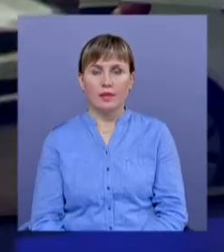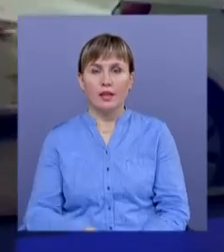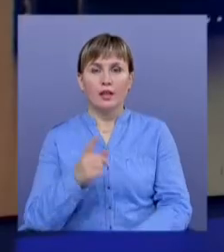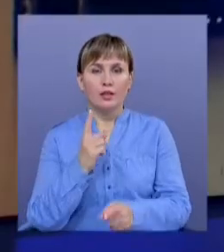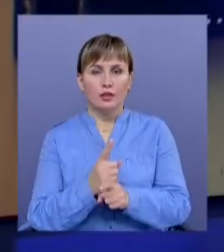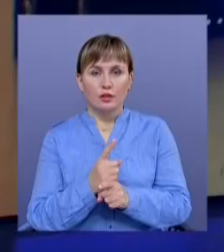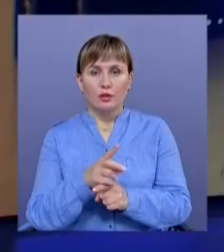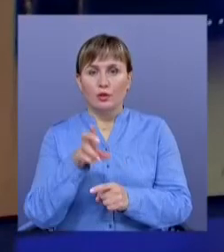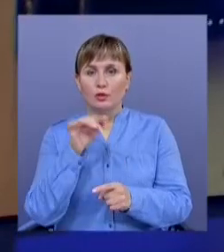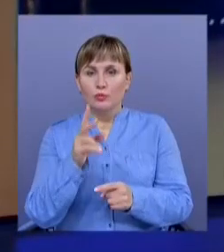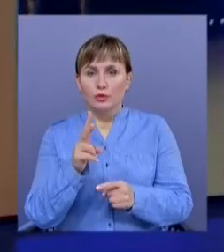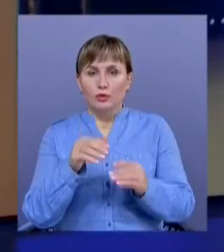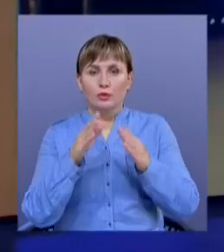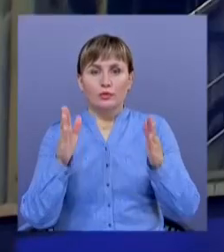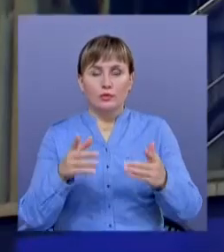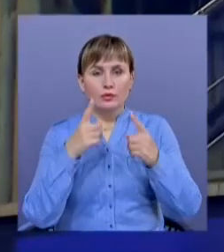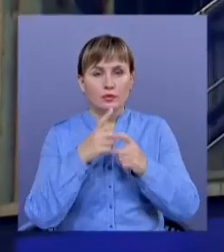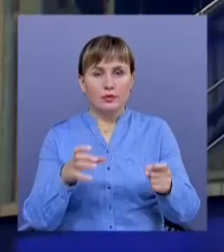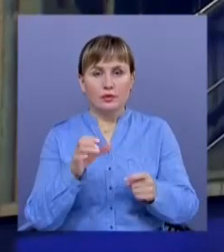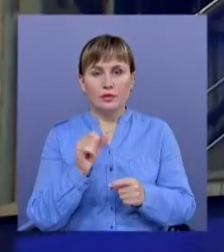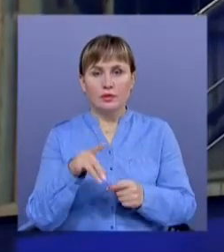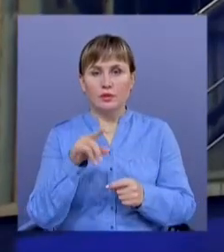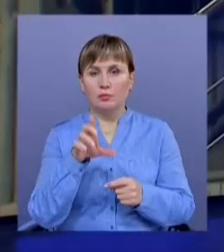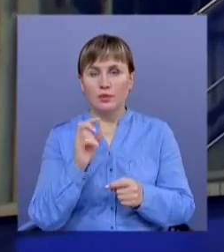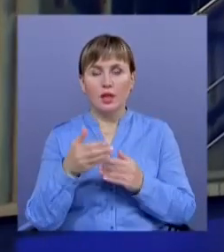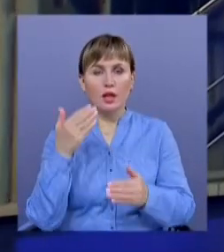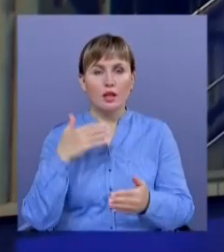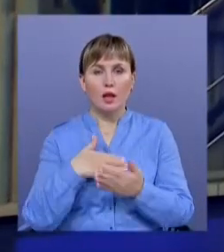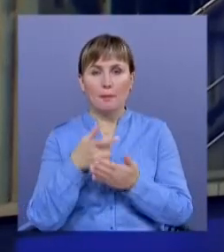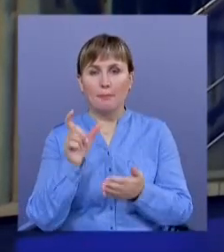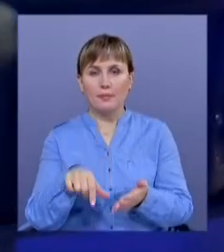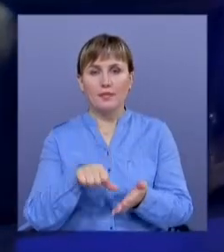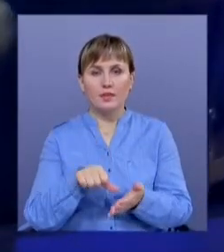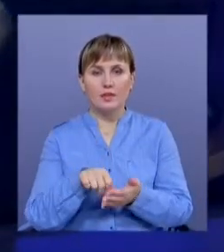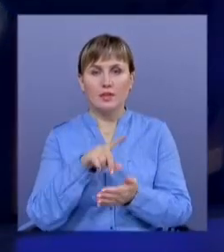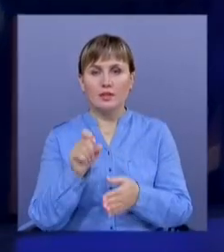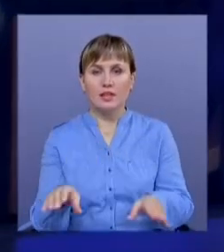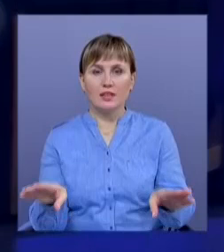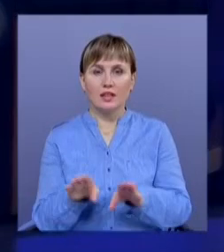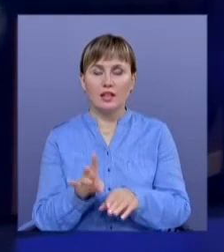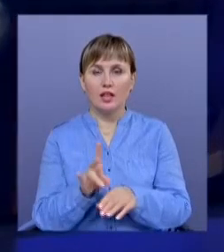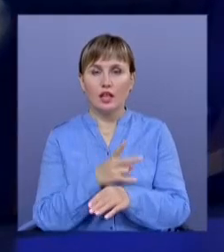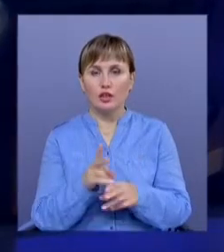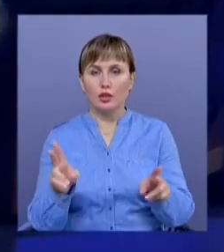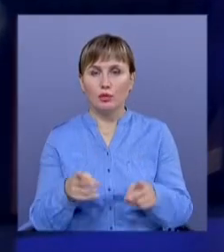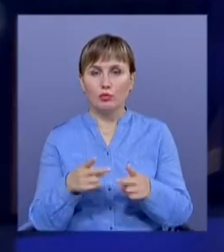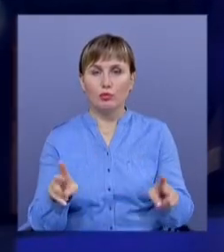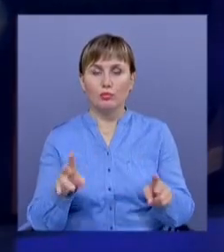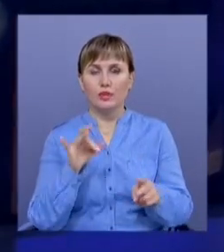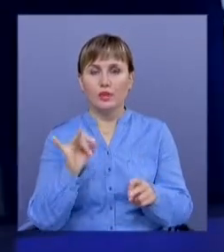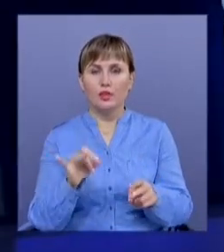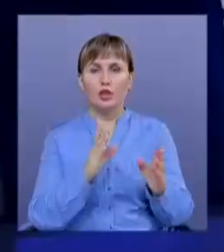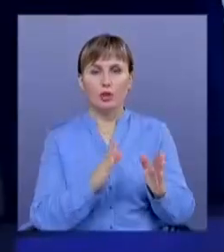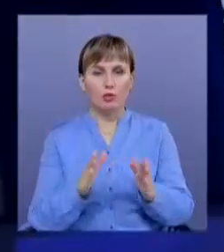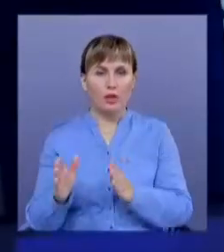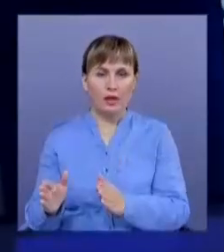Запретить букмекерские конторы призывает Садыбек Тугель. Ранее общественник, напомню, выступил за закрытие ночных клубов. Регулярно в Казахстане, по